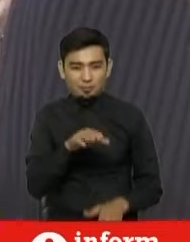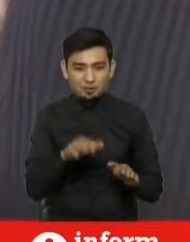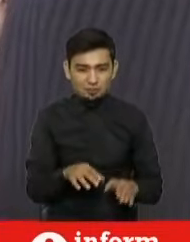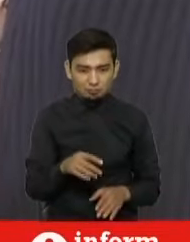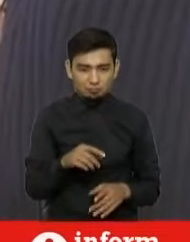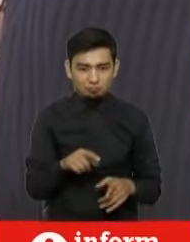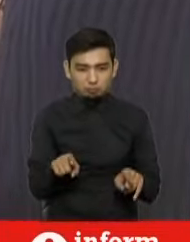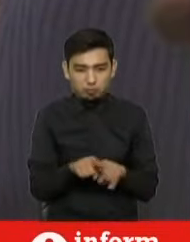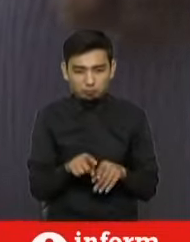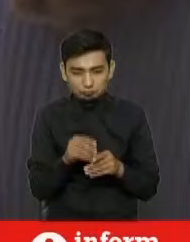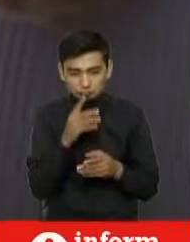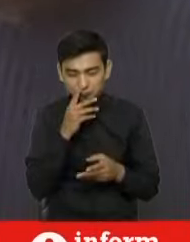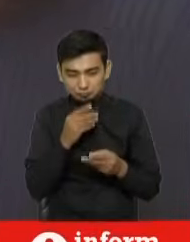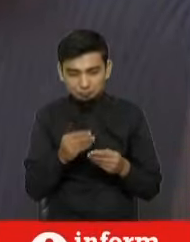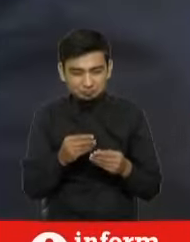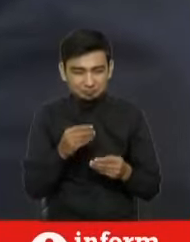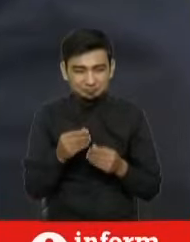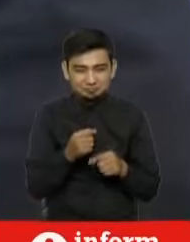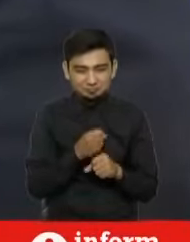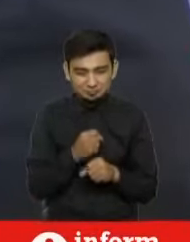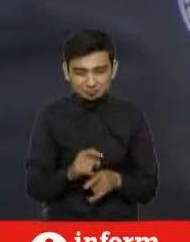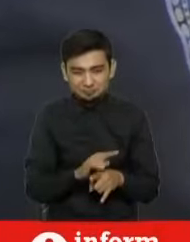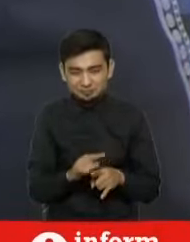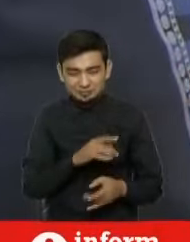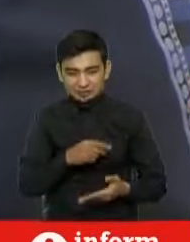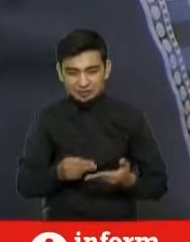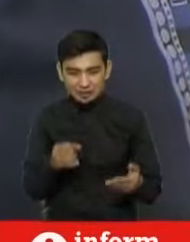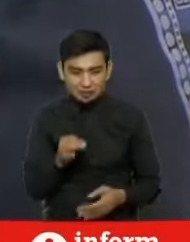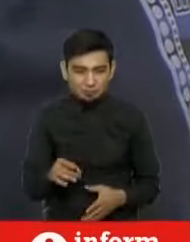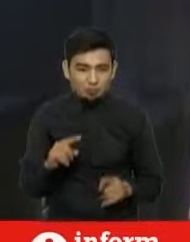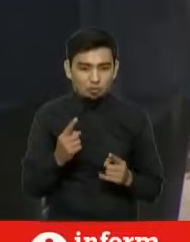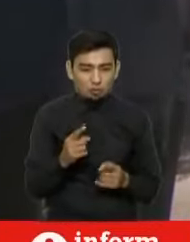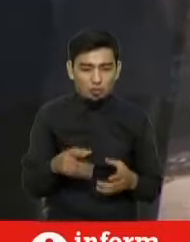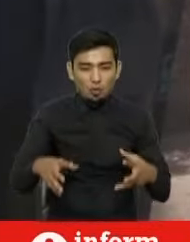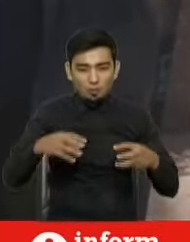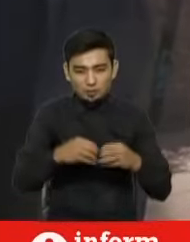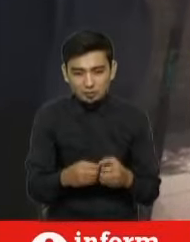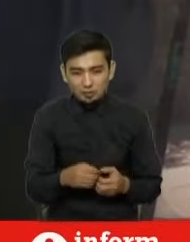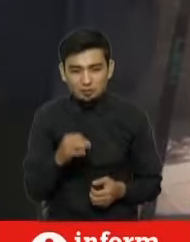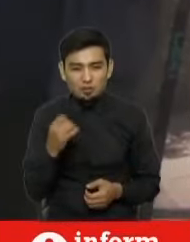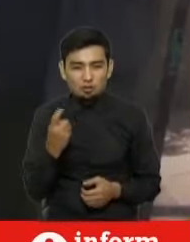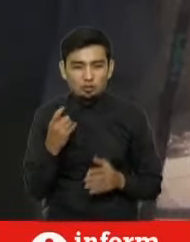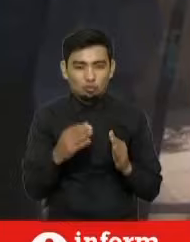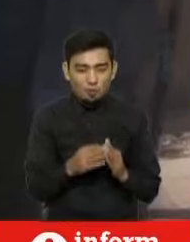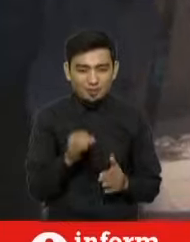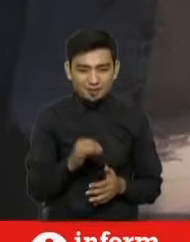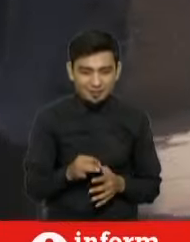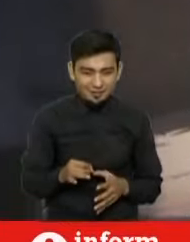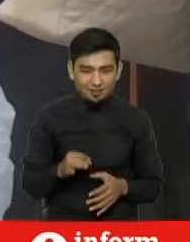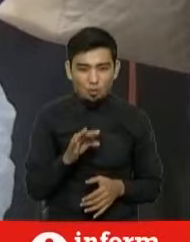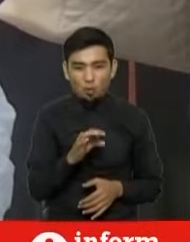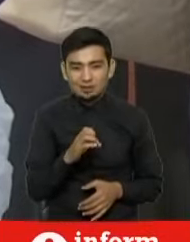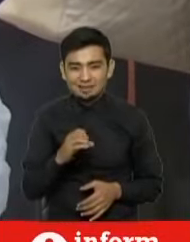сход. Цель его – признание недействительным недавно образованного объединения собственников имущества. Или, проще говоря,